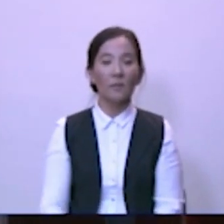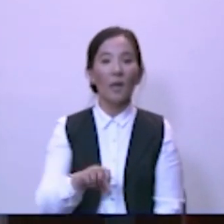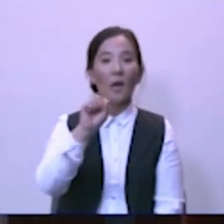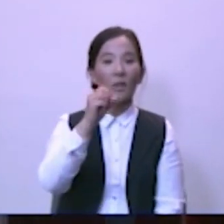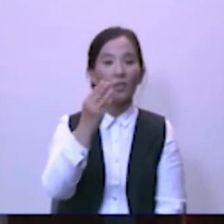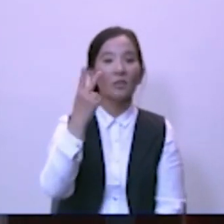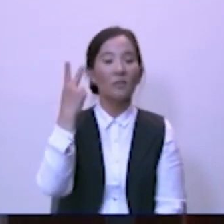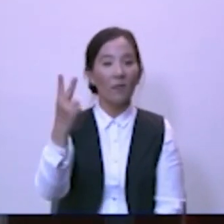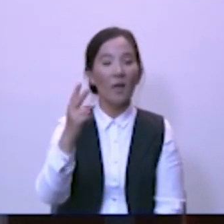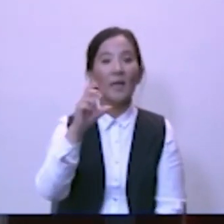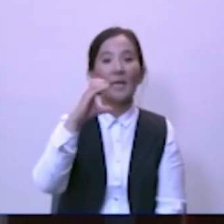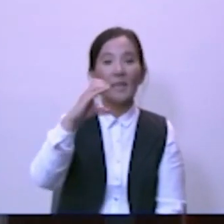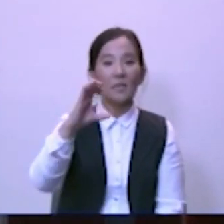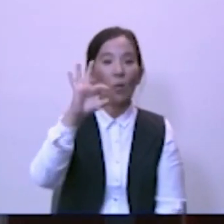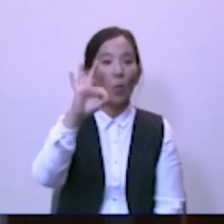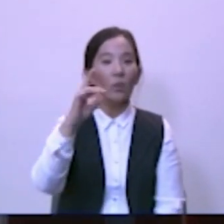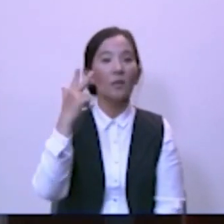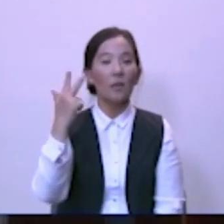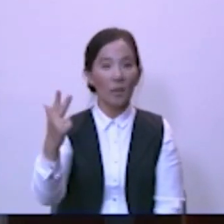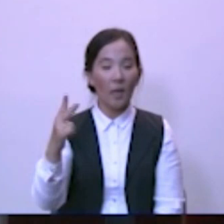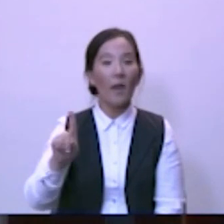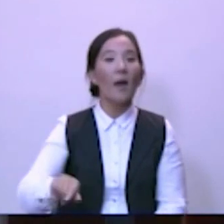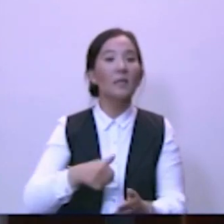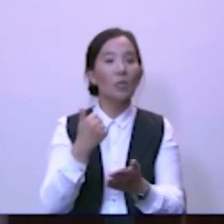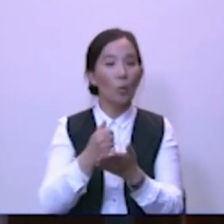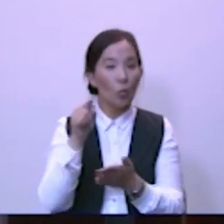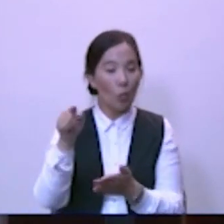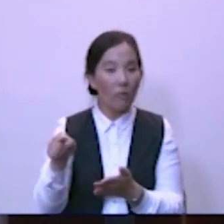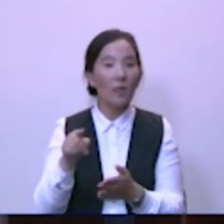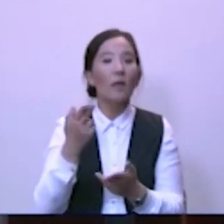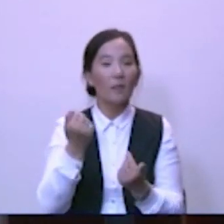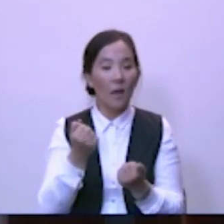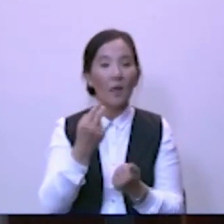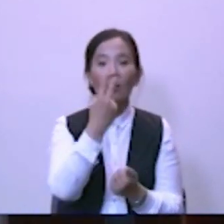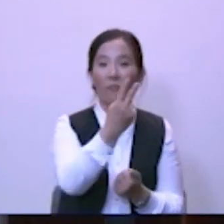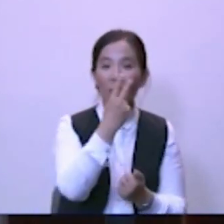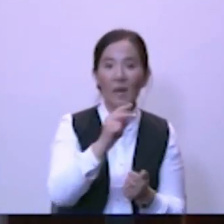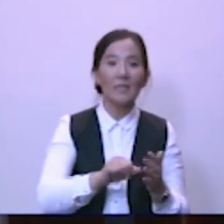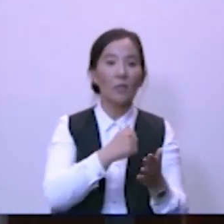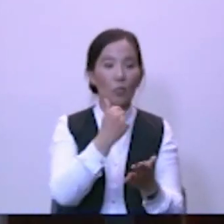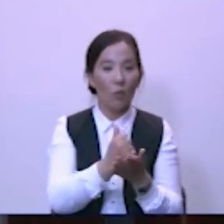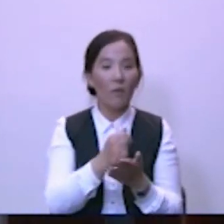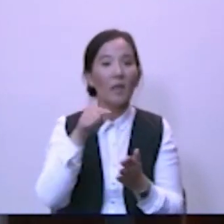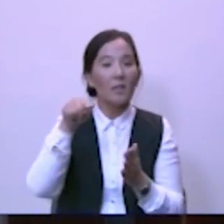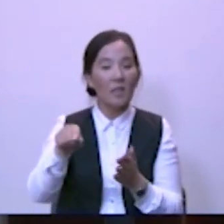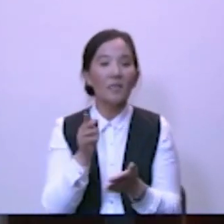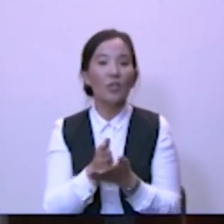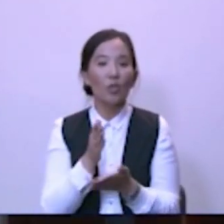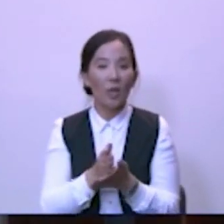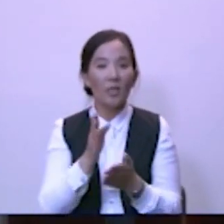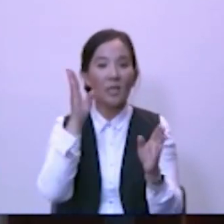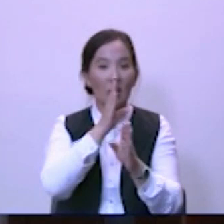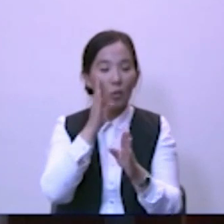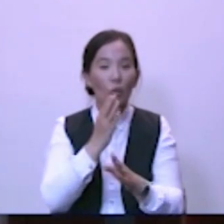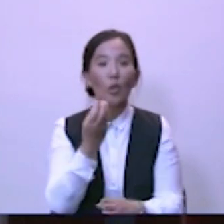h2s а3 по основности абсолютно верно на 2 основных и по содержанию кислорода еще